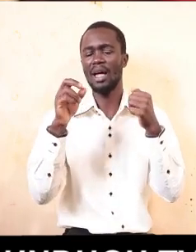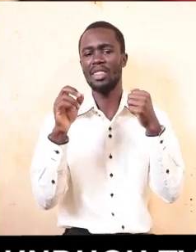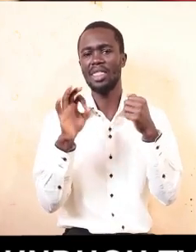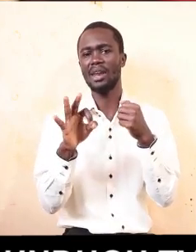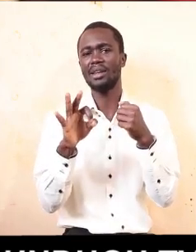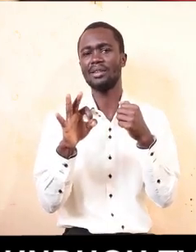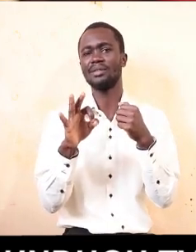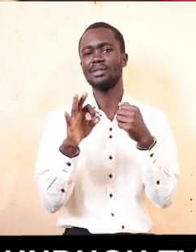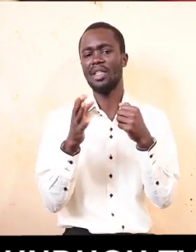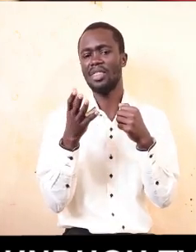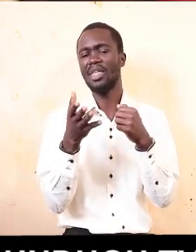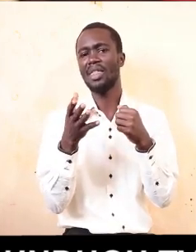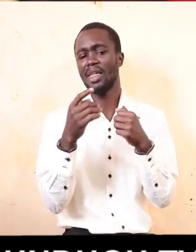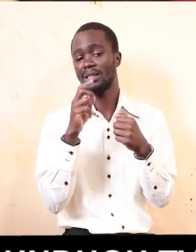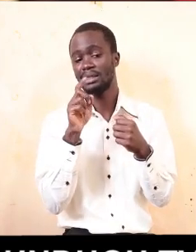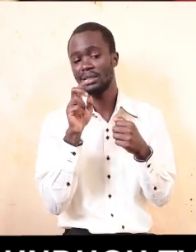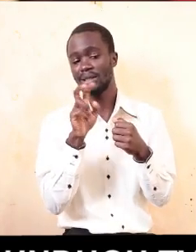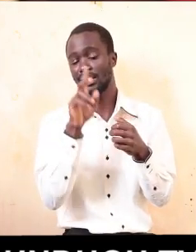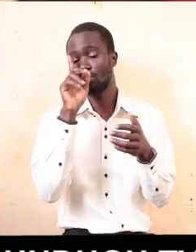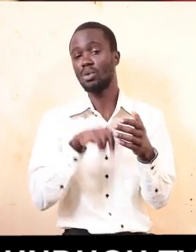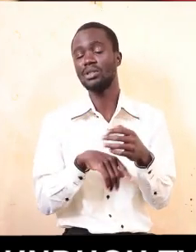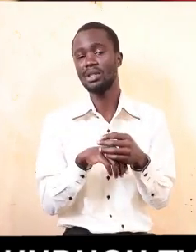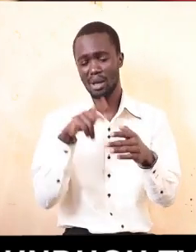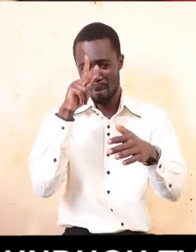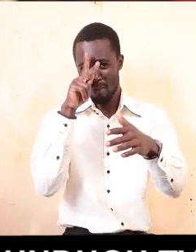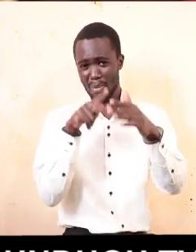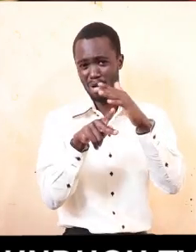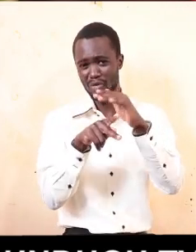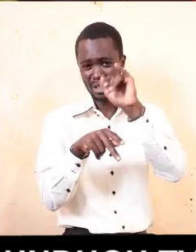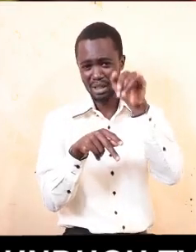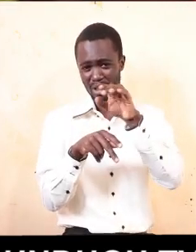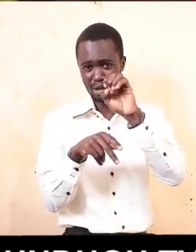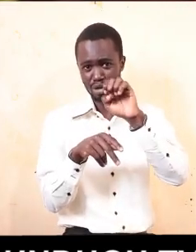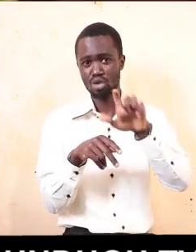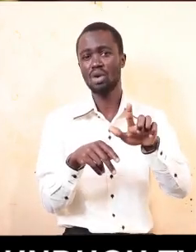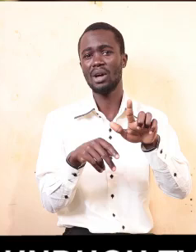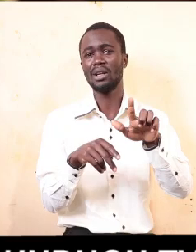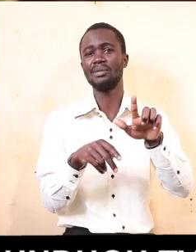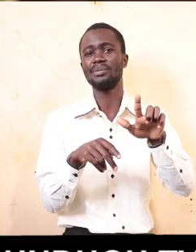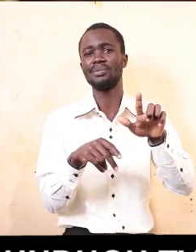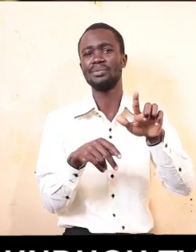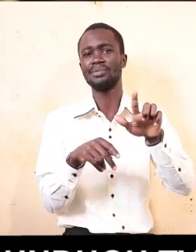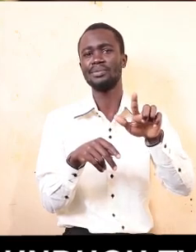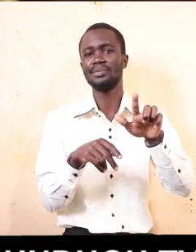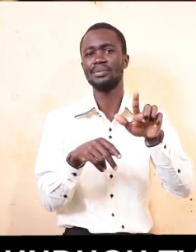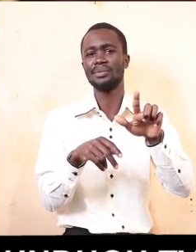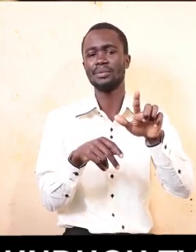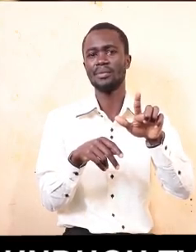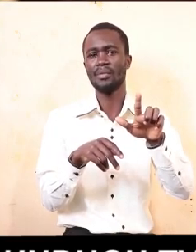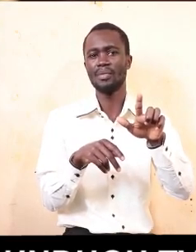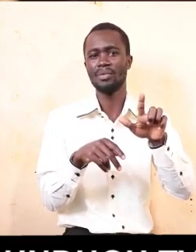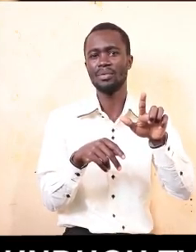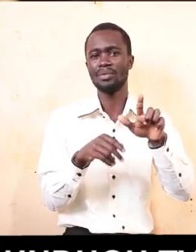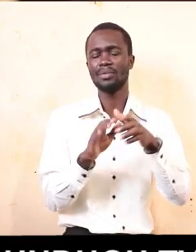18 tunaona nabii Yoeli, wakati huu Mungu